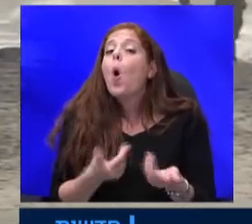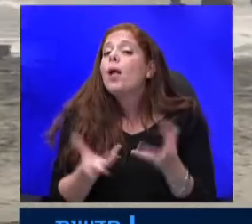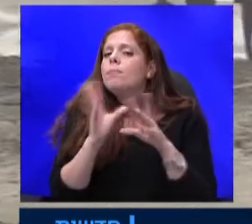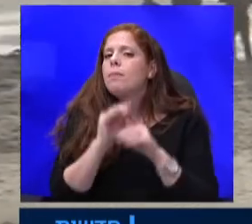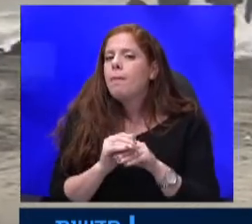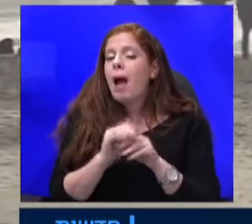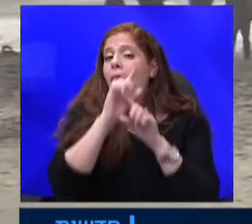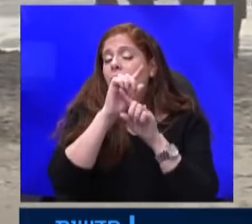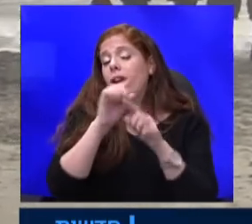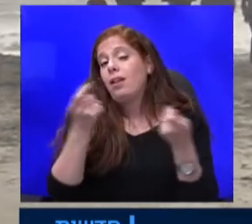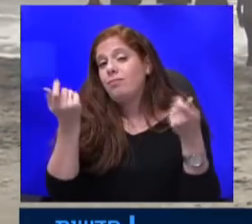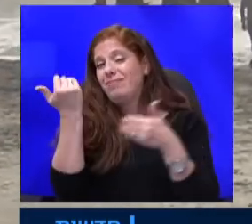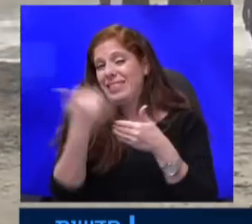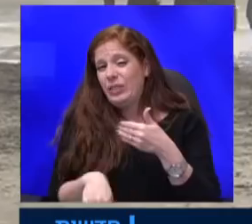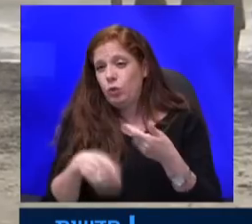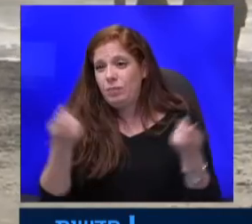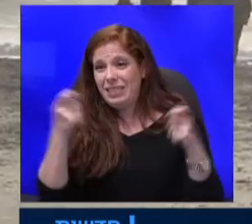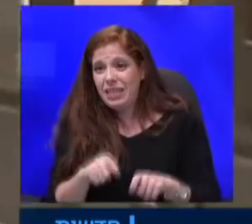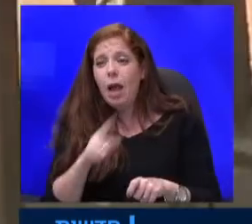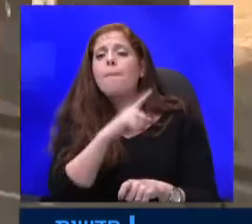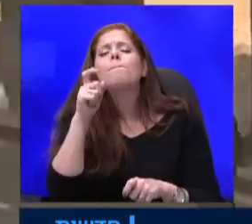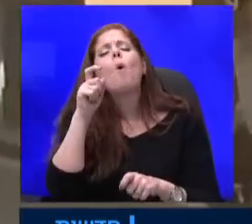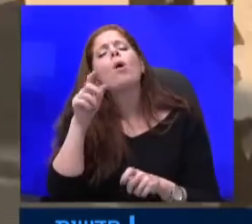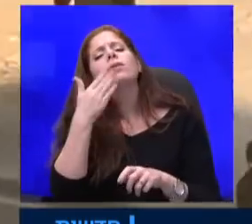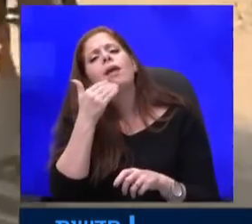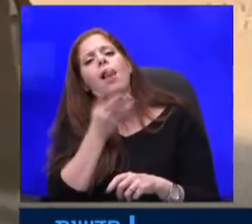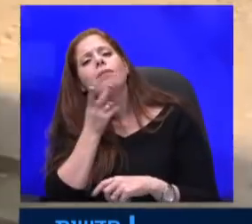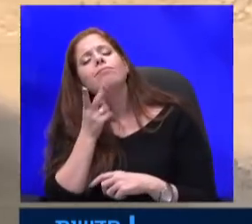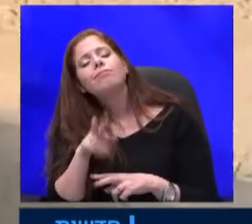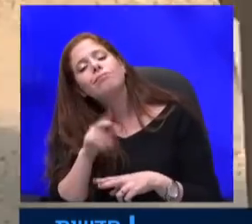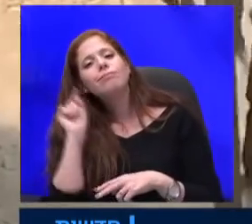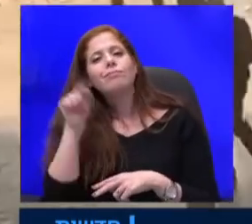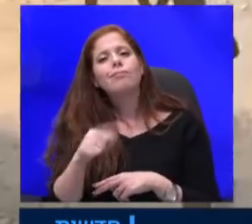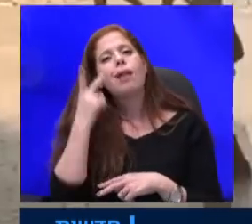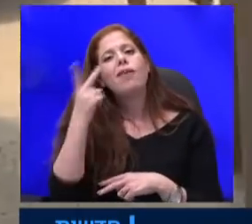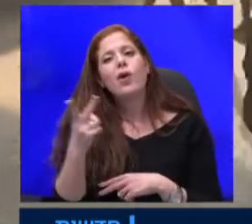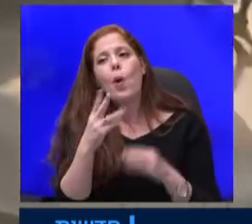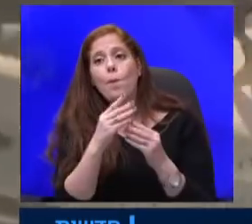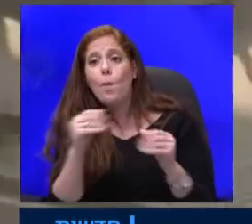ישראלים ניצלו את השבת השמשית לביקור בחוף הים, ומשטרת ישראל, אולי בפעם